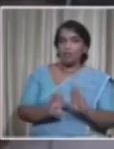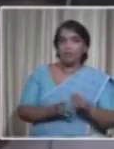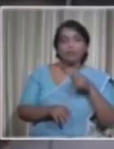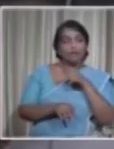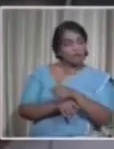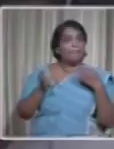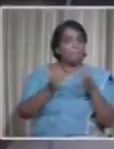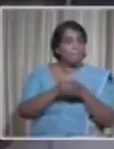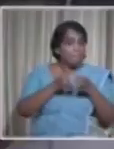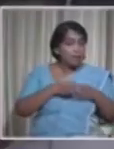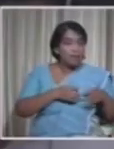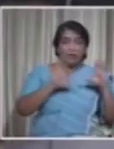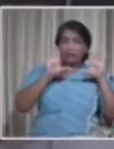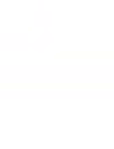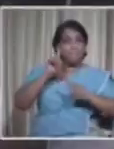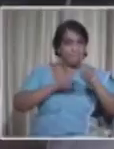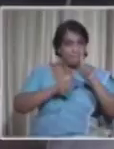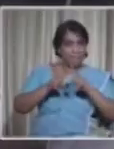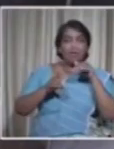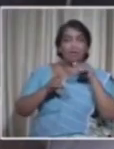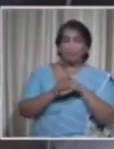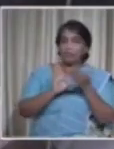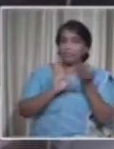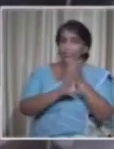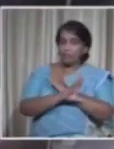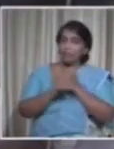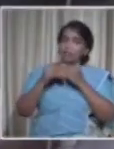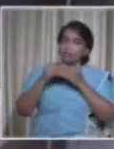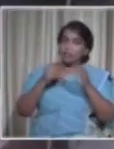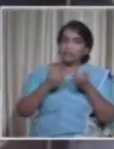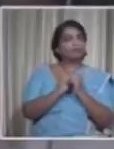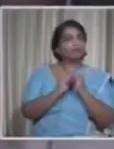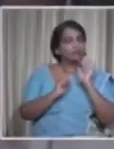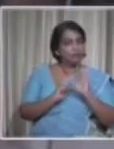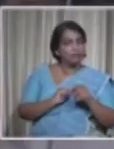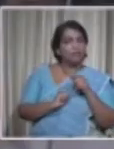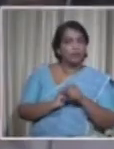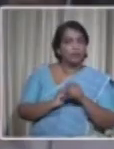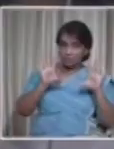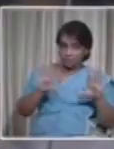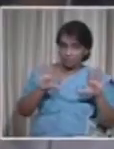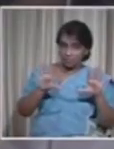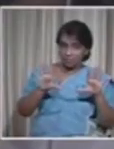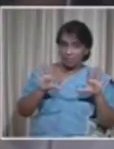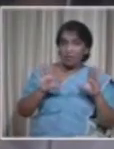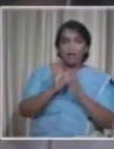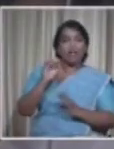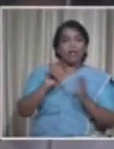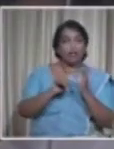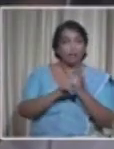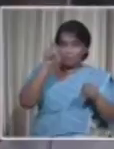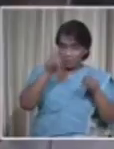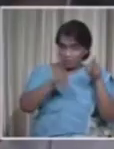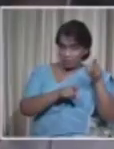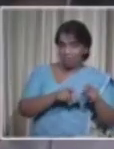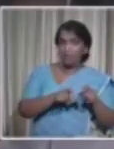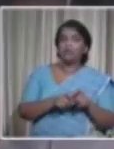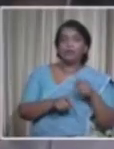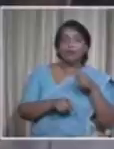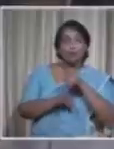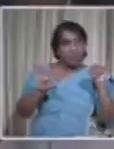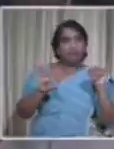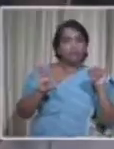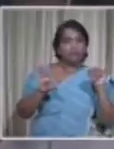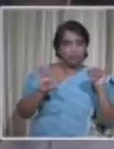වෙනුවෙන් අපේ පක්ෂ 10ක් පාර්ලිමේන්තුව තුල අසුගිය කාලයේ පුරා ස්වාධීනව කටයුතු කළා. ඒ පක්ෂ 10ේ මන්ත්‍රීවරු 16ක ප්‍රමාණයක්, ඒ 16